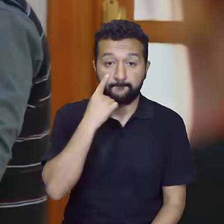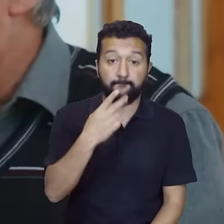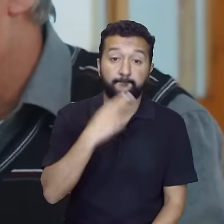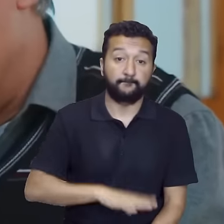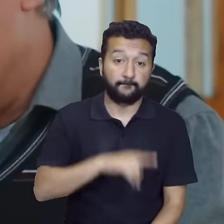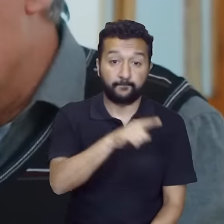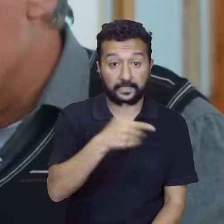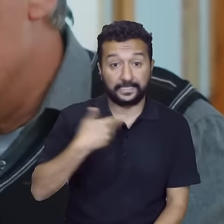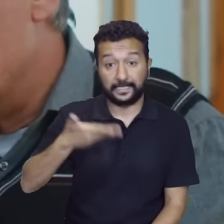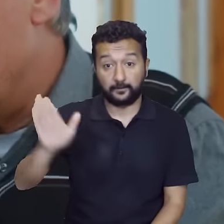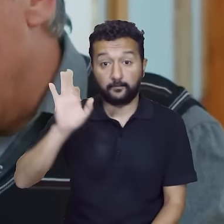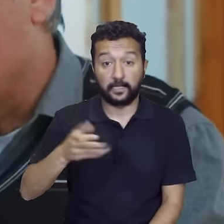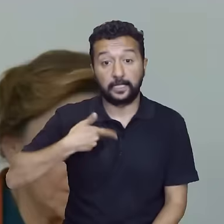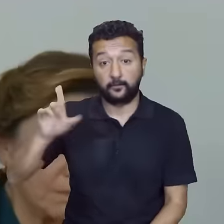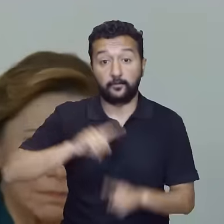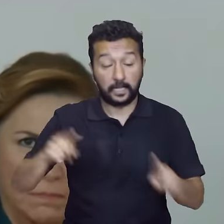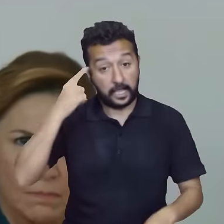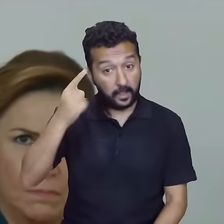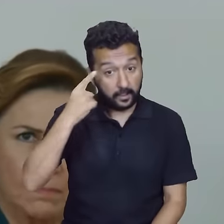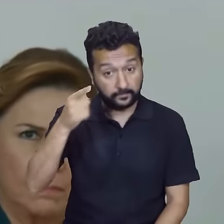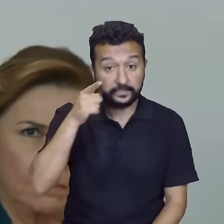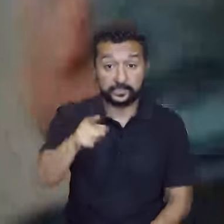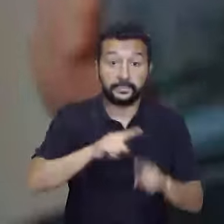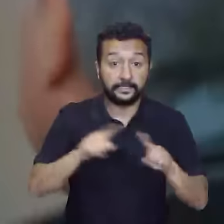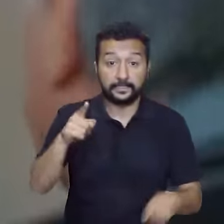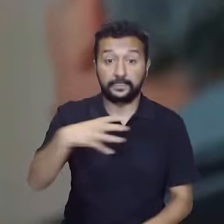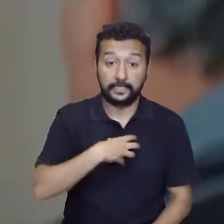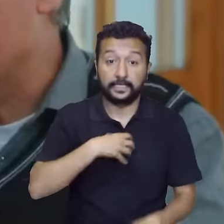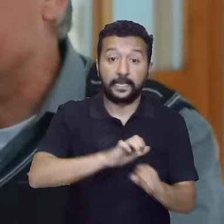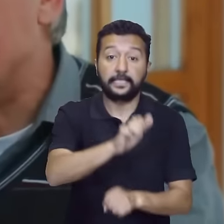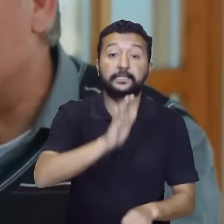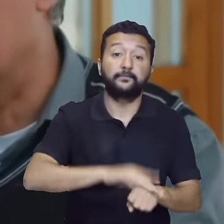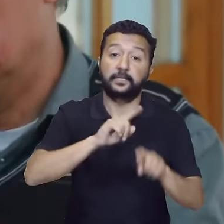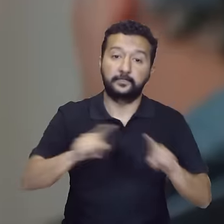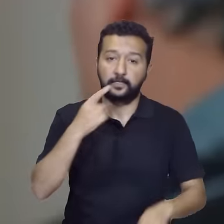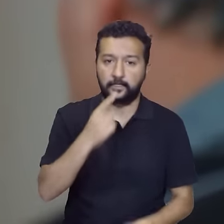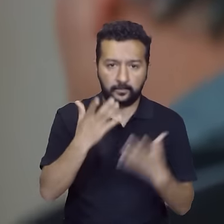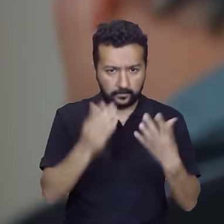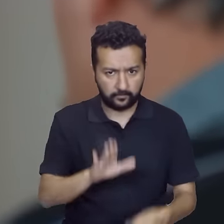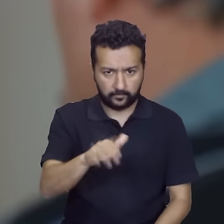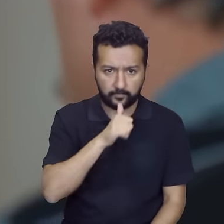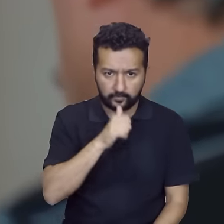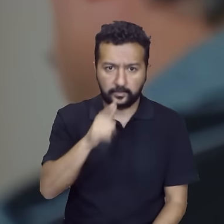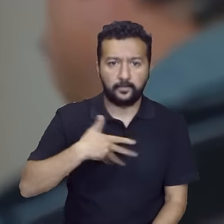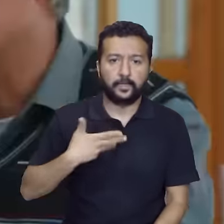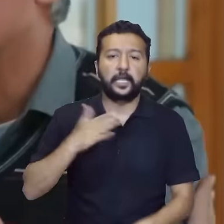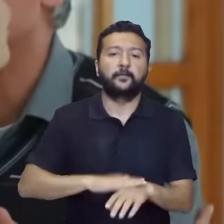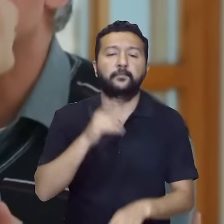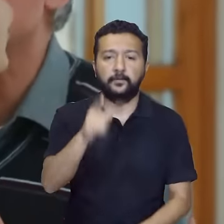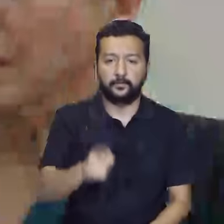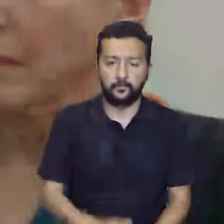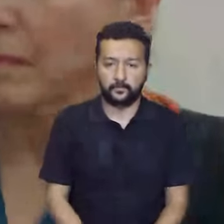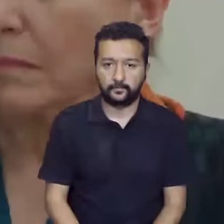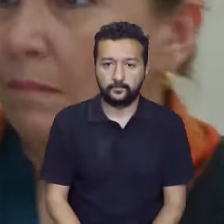Bak kızım, gidiyorum. Gidiyorum ama aklım sende. Sakın kendini ezdirme, sakın. Tamam babacığım, merak etme sen.